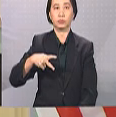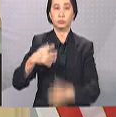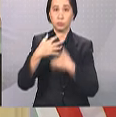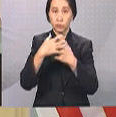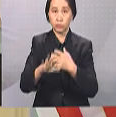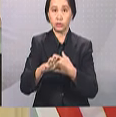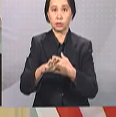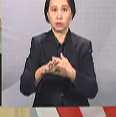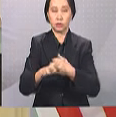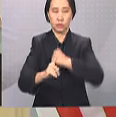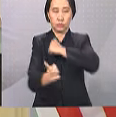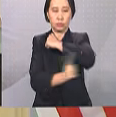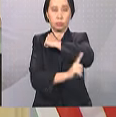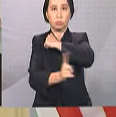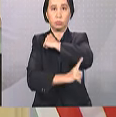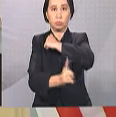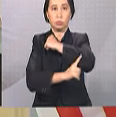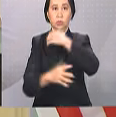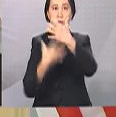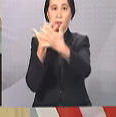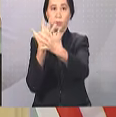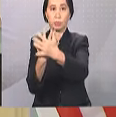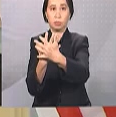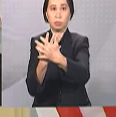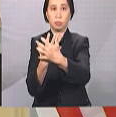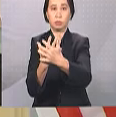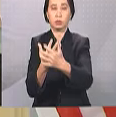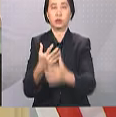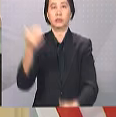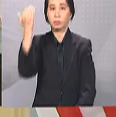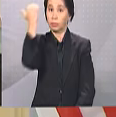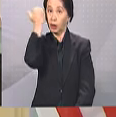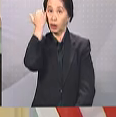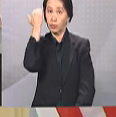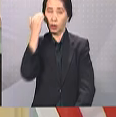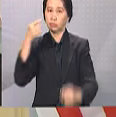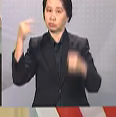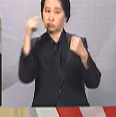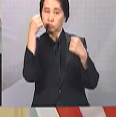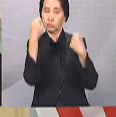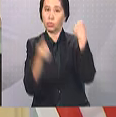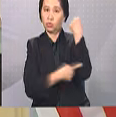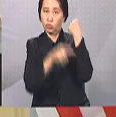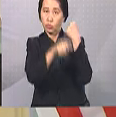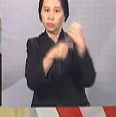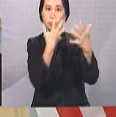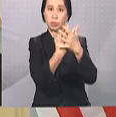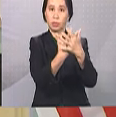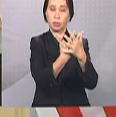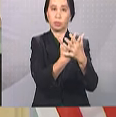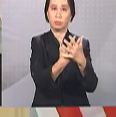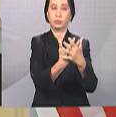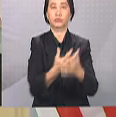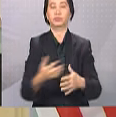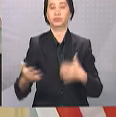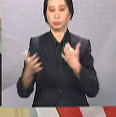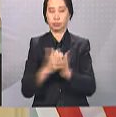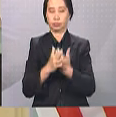setelah dihukum penjara oleh mahkamah. Setakat ini,